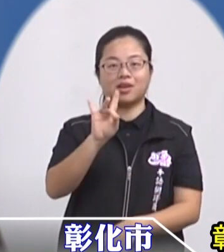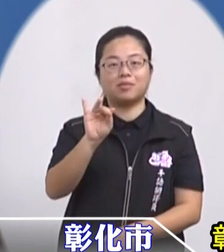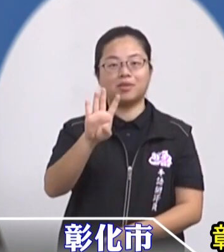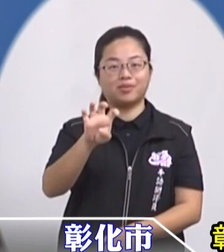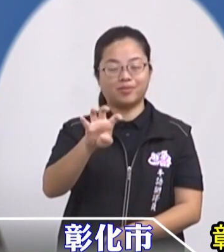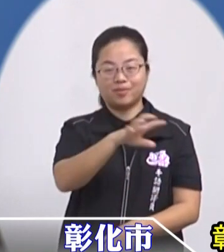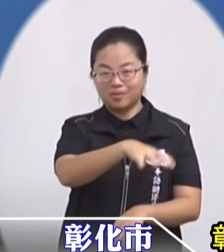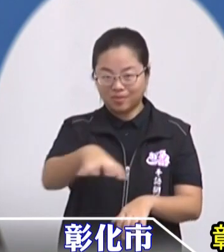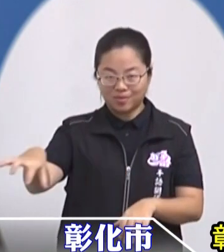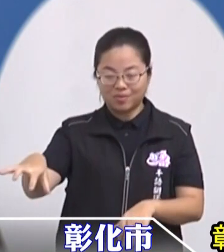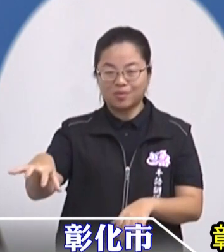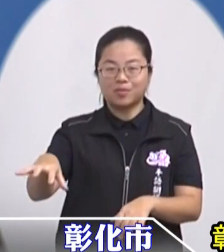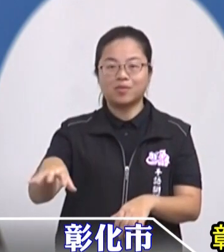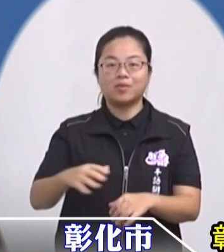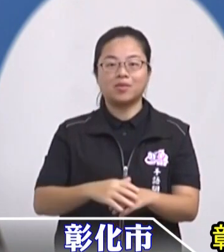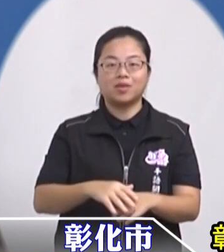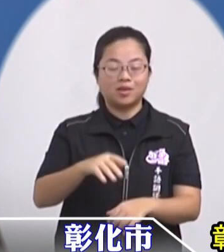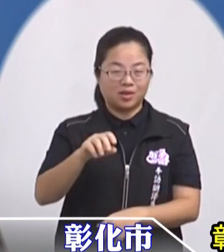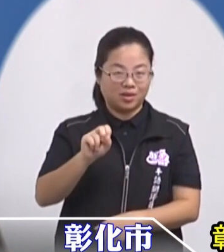接种站，